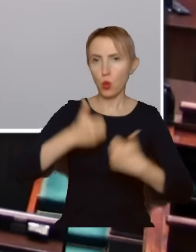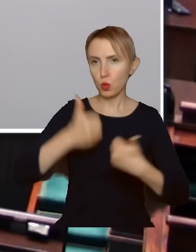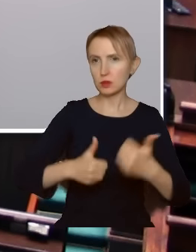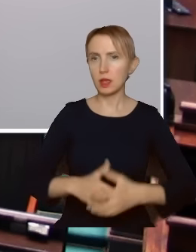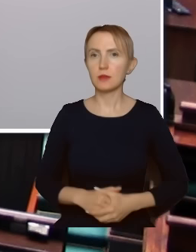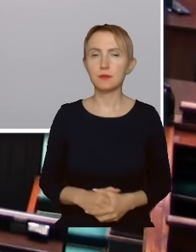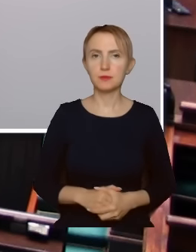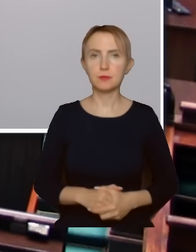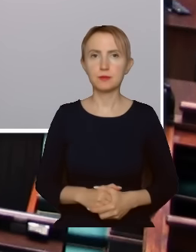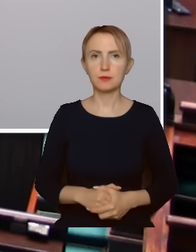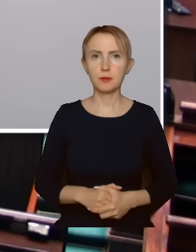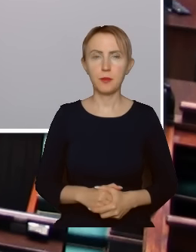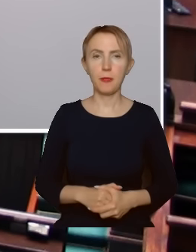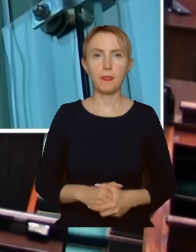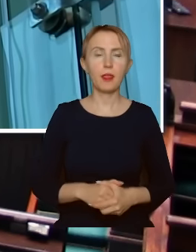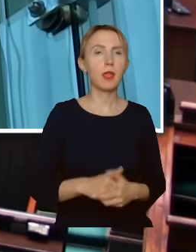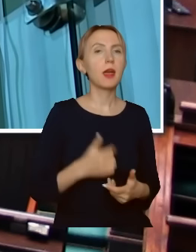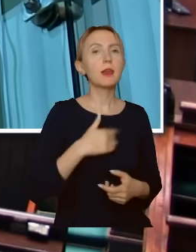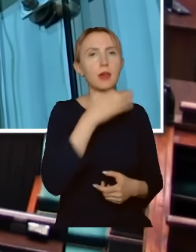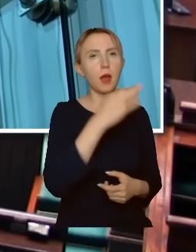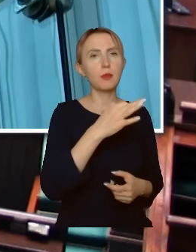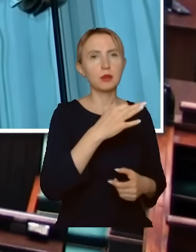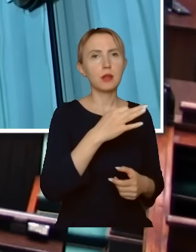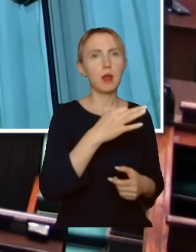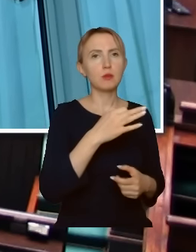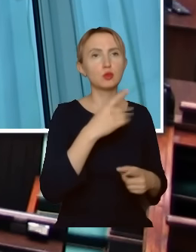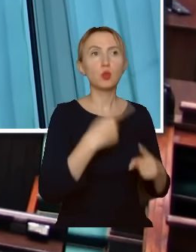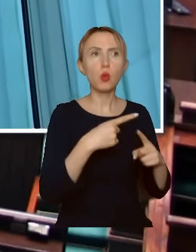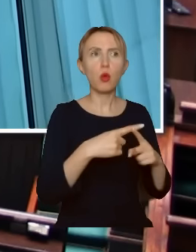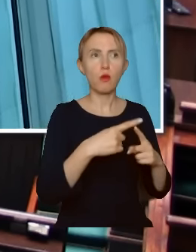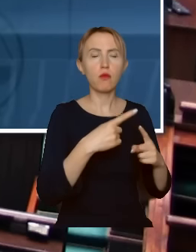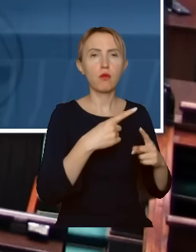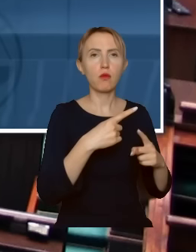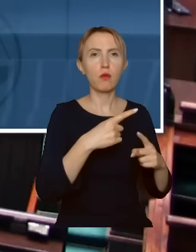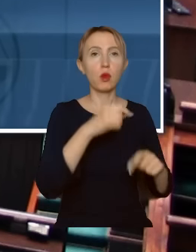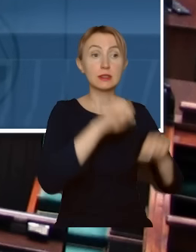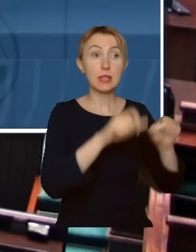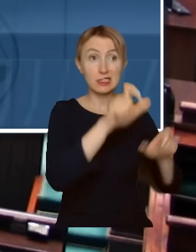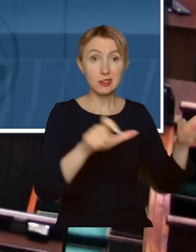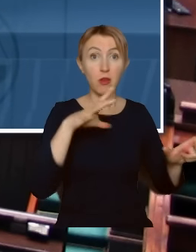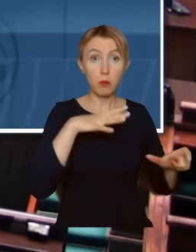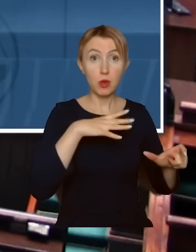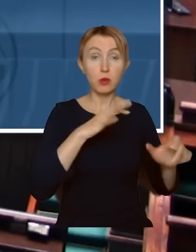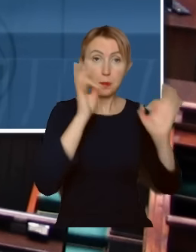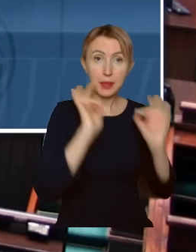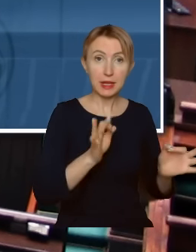wadliwych C skład sędziowski z takim sędzią był składem